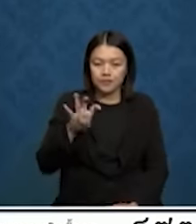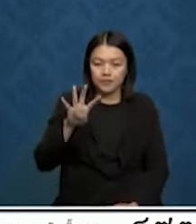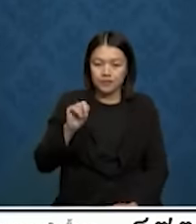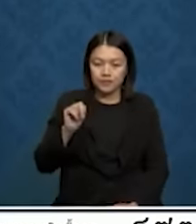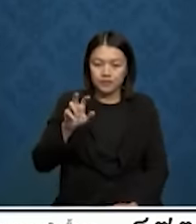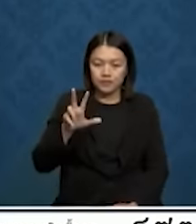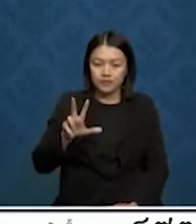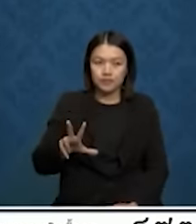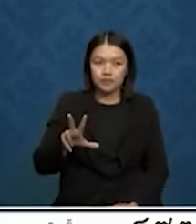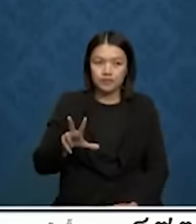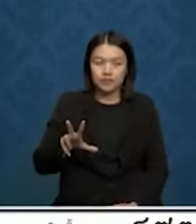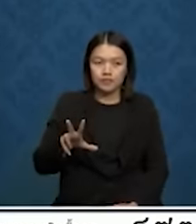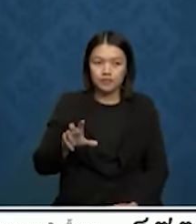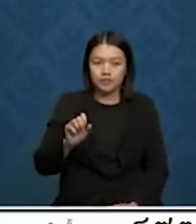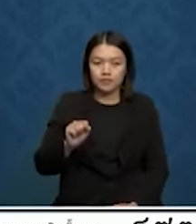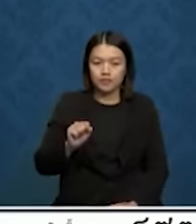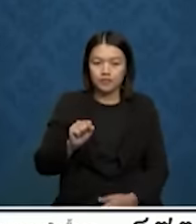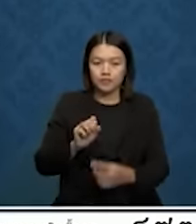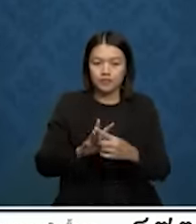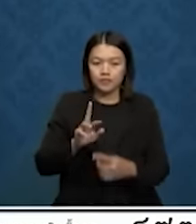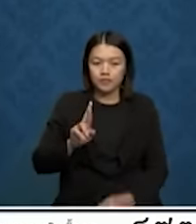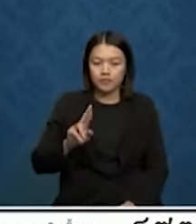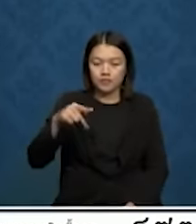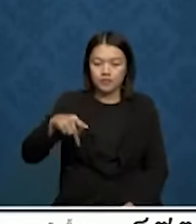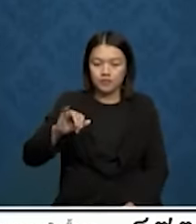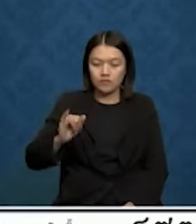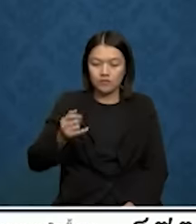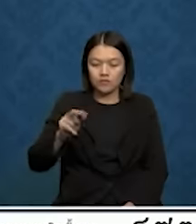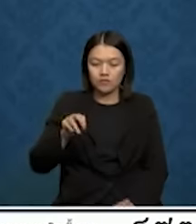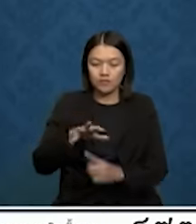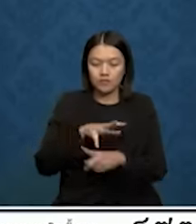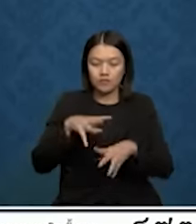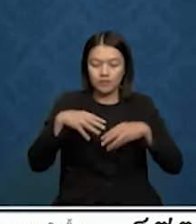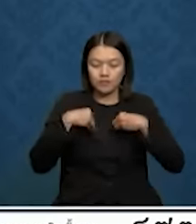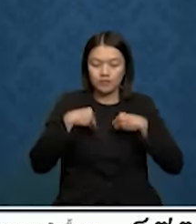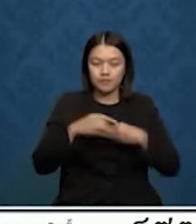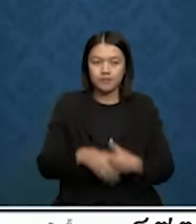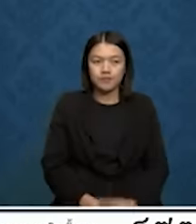443นายสุรพจน์ต่อเจริญสุข เห็นชอบครับ